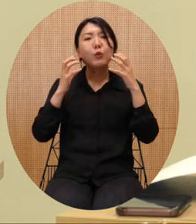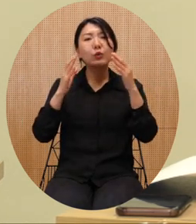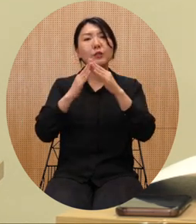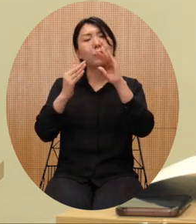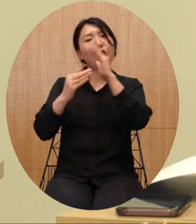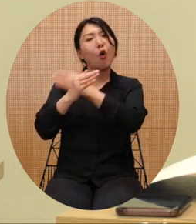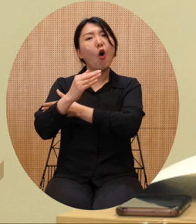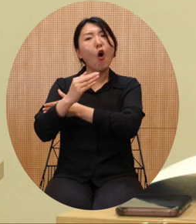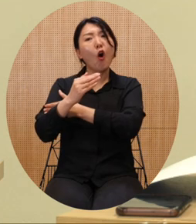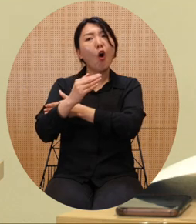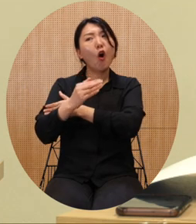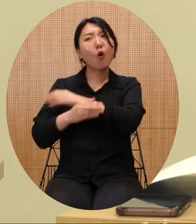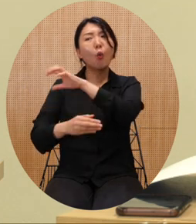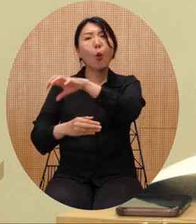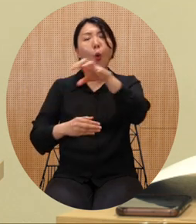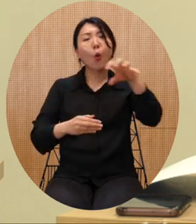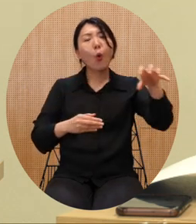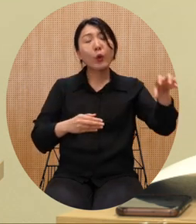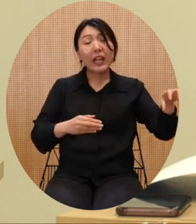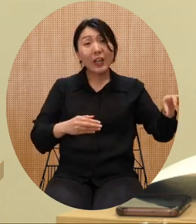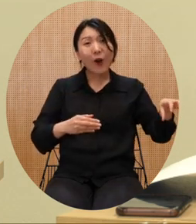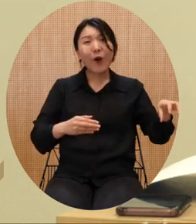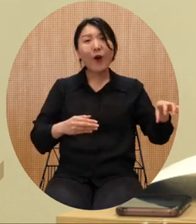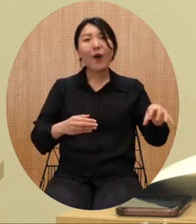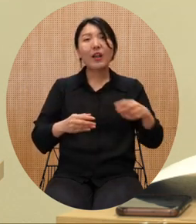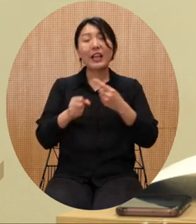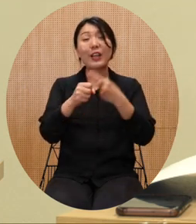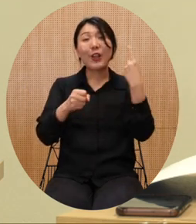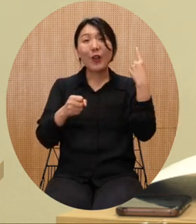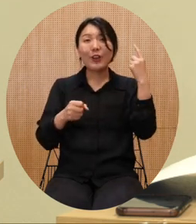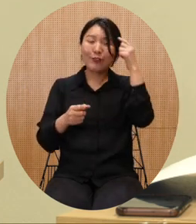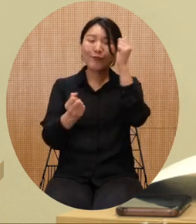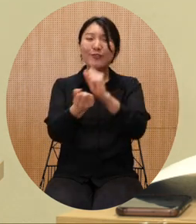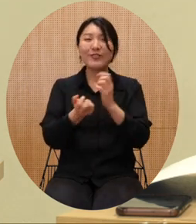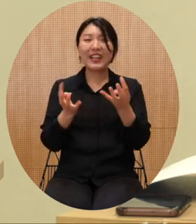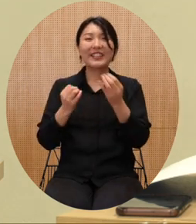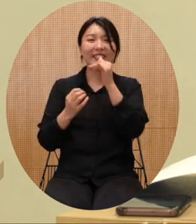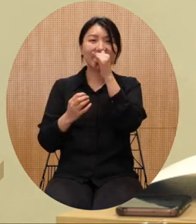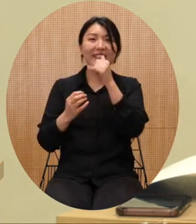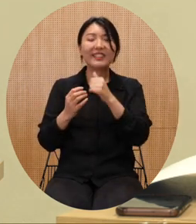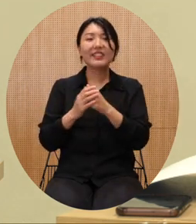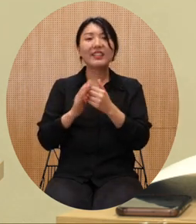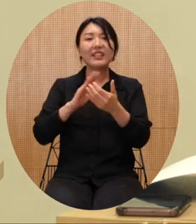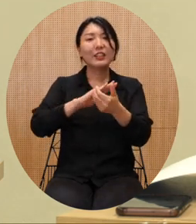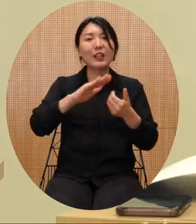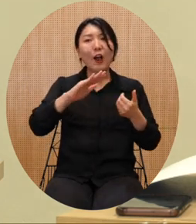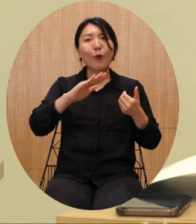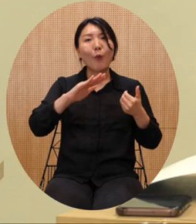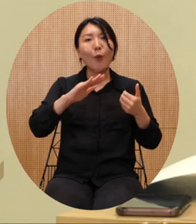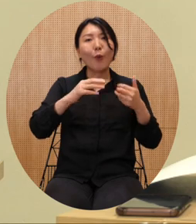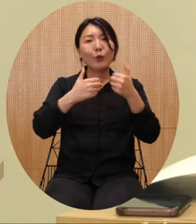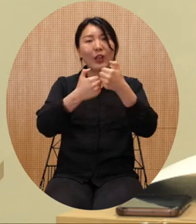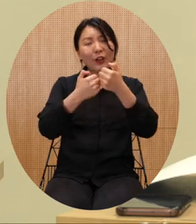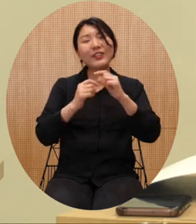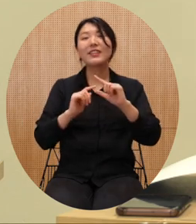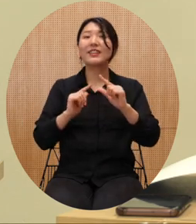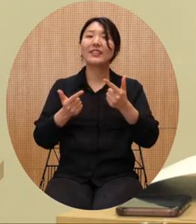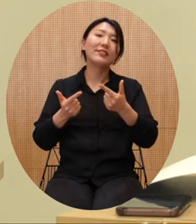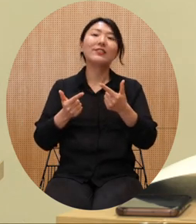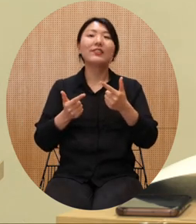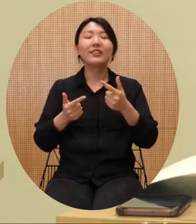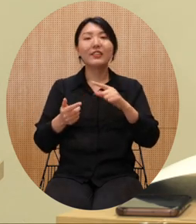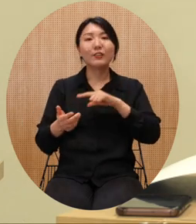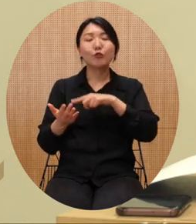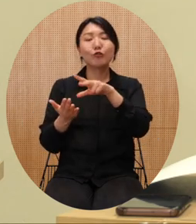연구를 동시다발적으로 굉장히 여러 기관에서 같이 했어요. 서로 사전에 이야기를 했던 것도 아니고 그